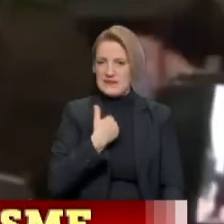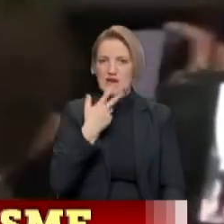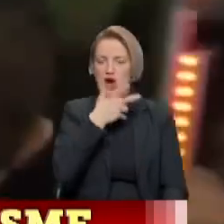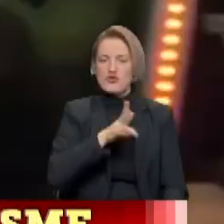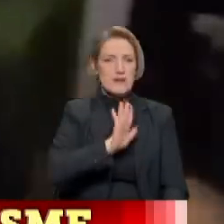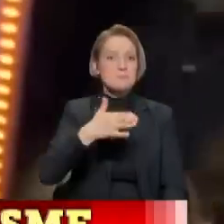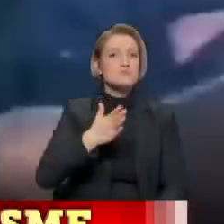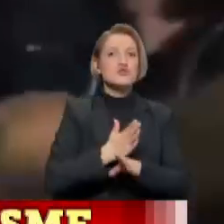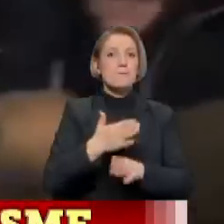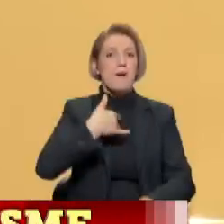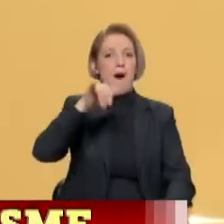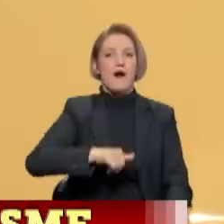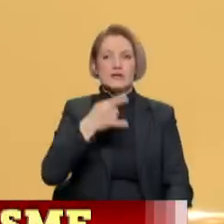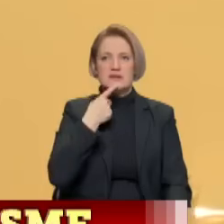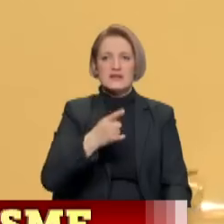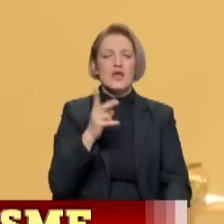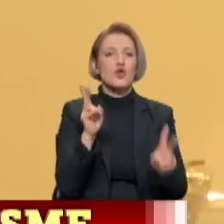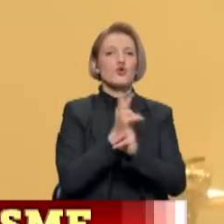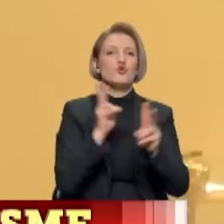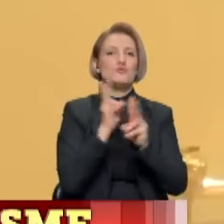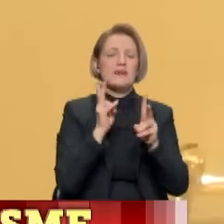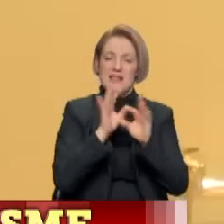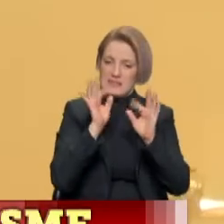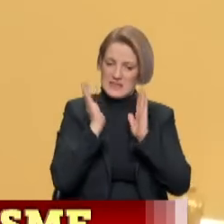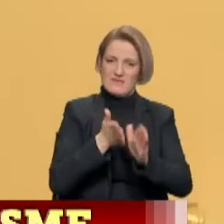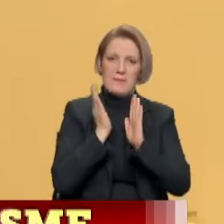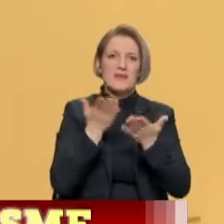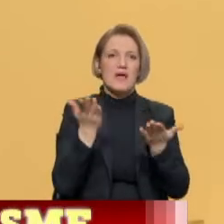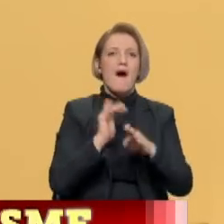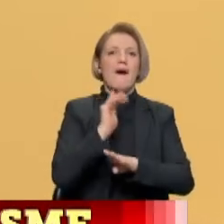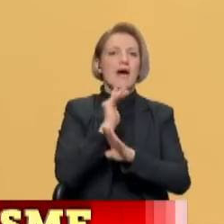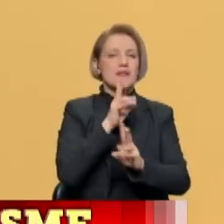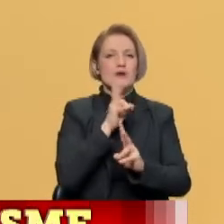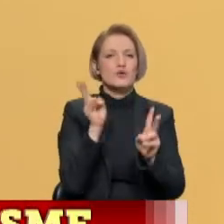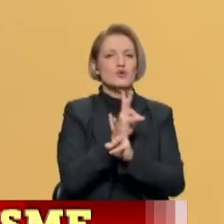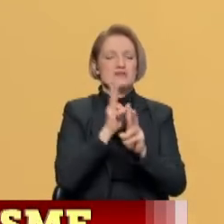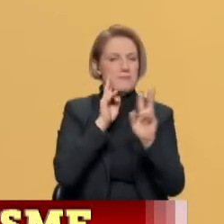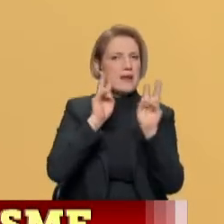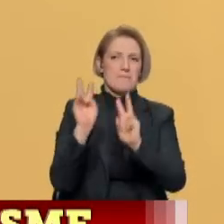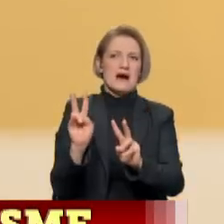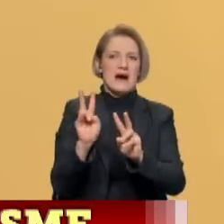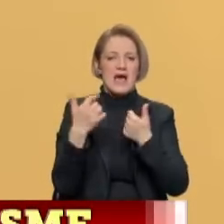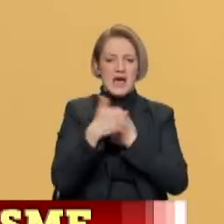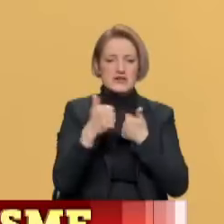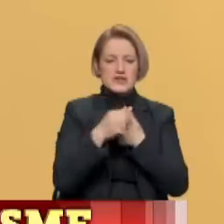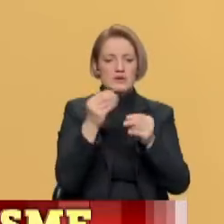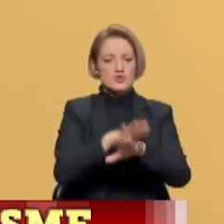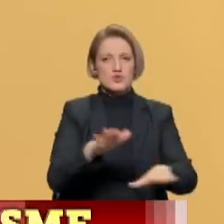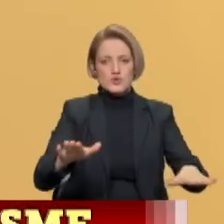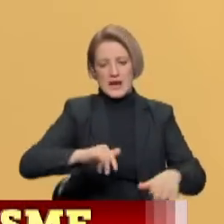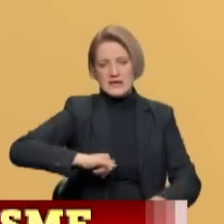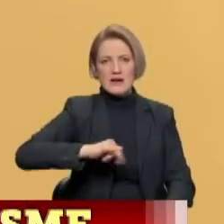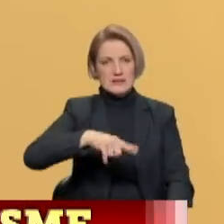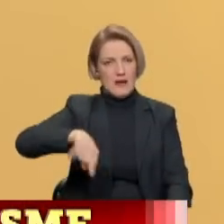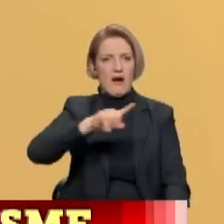çünkü haklıyız dedi Kılıçdaroğlu. Gülümsemeni sürdür. Kesinlikle. Hayata gülümsemeyle bak. Eşine, çocuklarına,